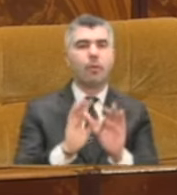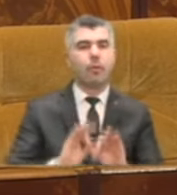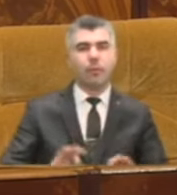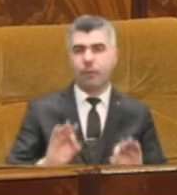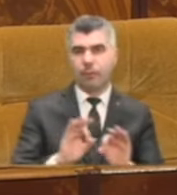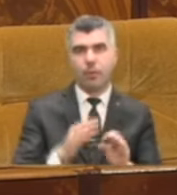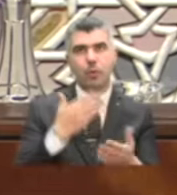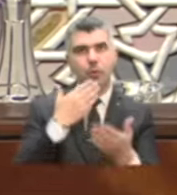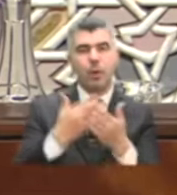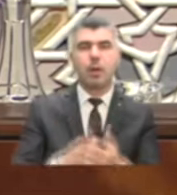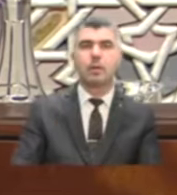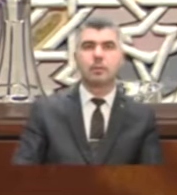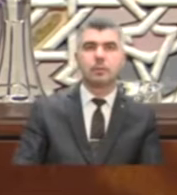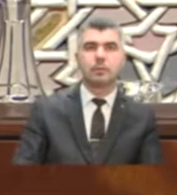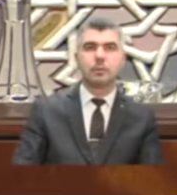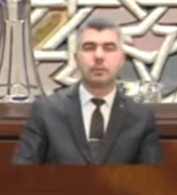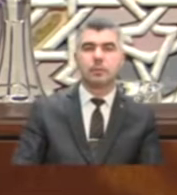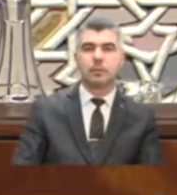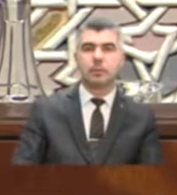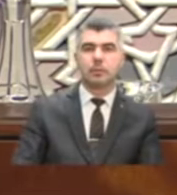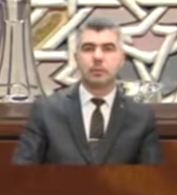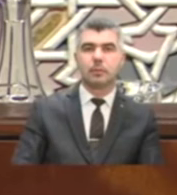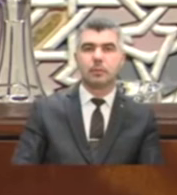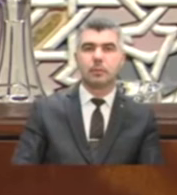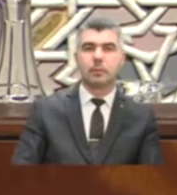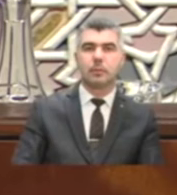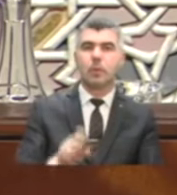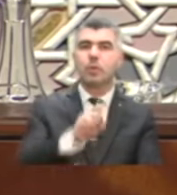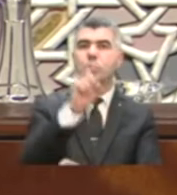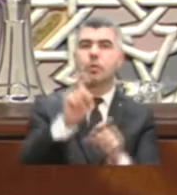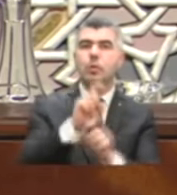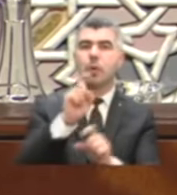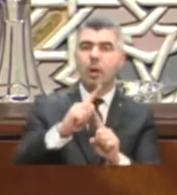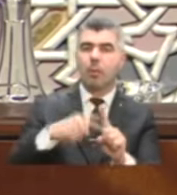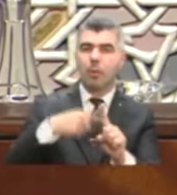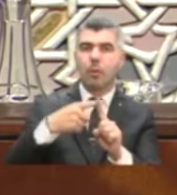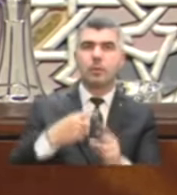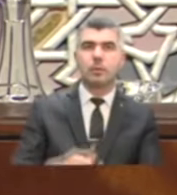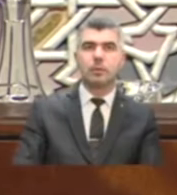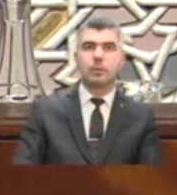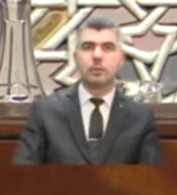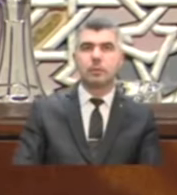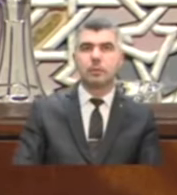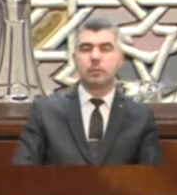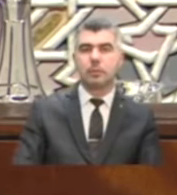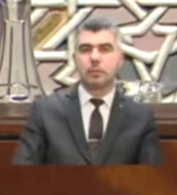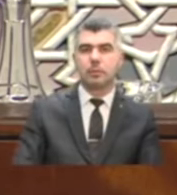شكرا. شكرا السيد نائب. هل هناك تعقيبات اضافيه؟